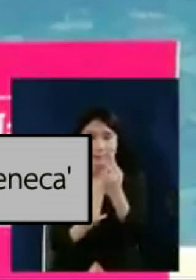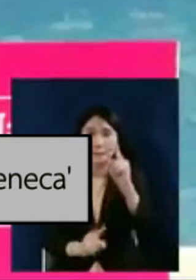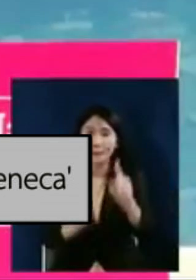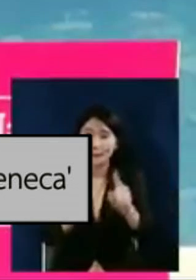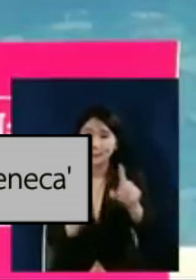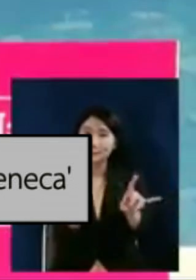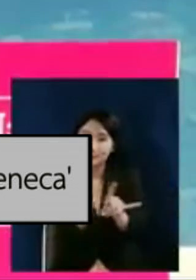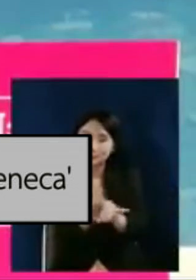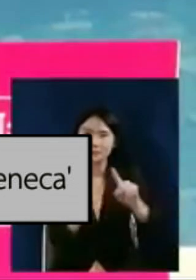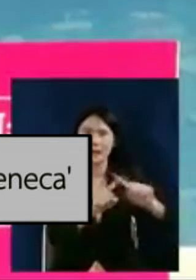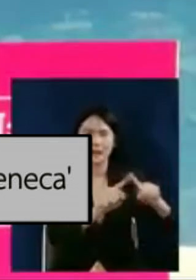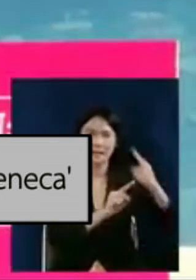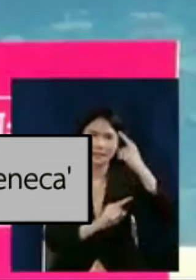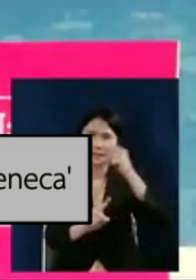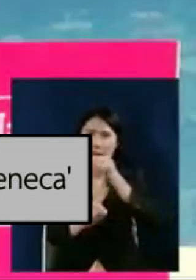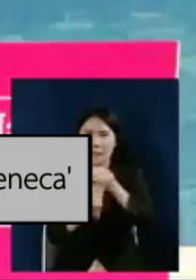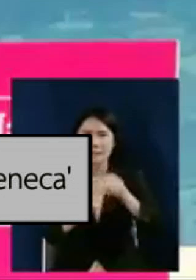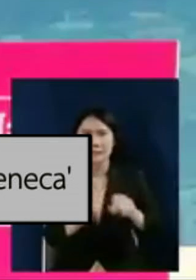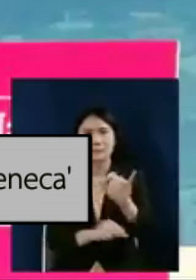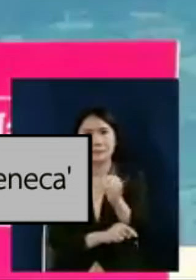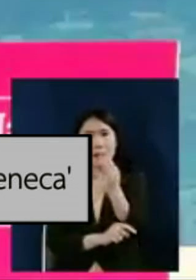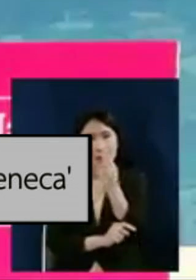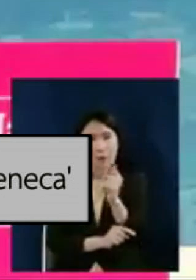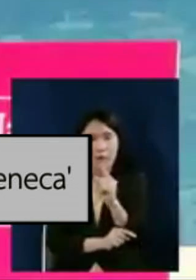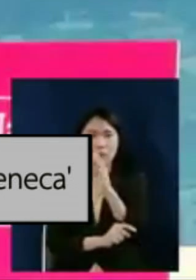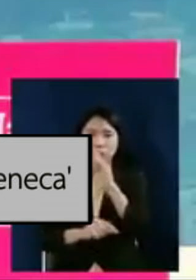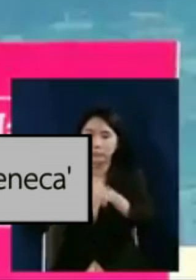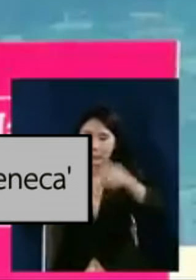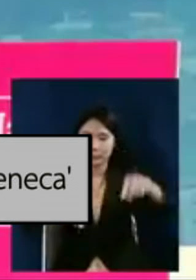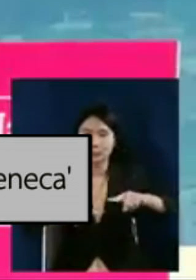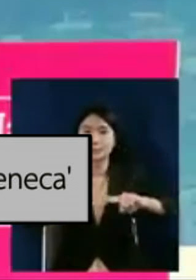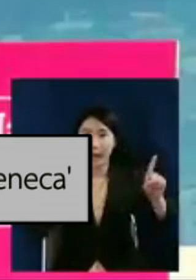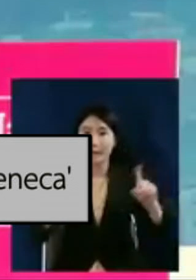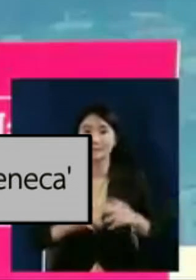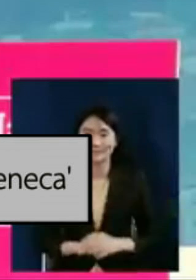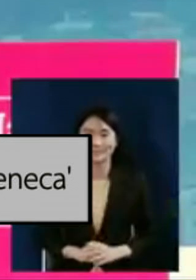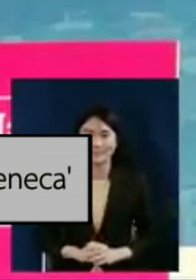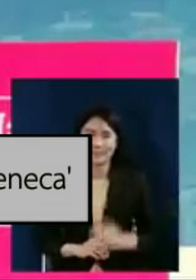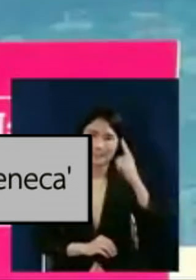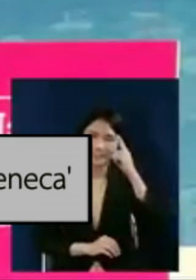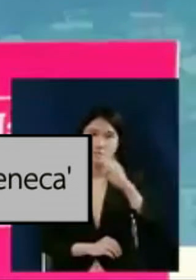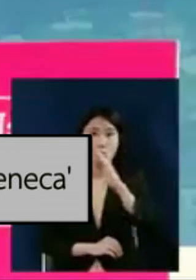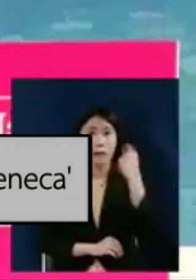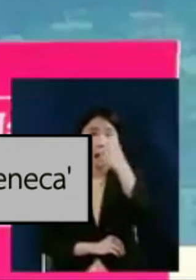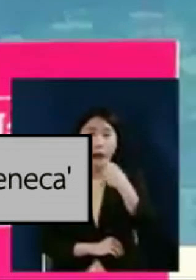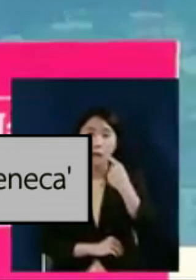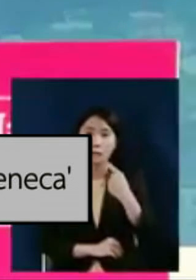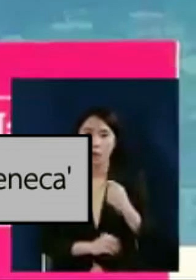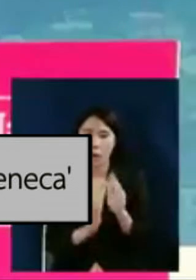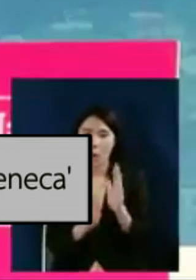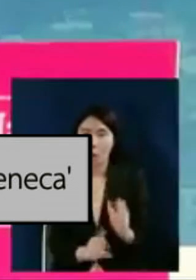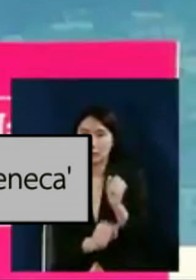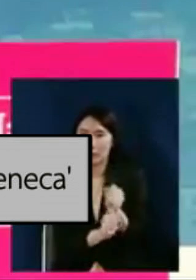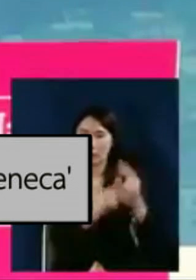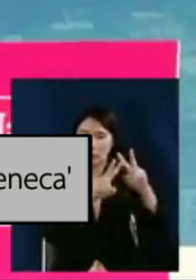แล้วก็ทำให้เชื้อแต่ก่อนจะใส่อีสานประตุ้นภูมิต้านทานก่อนจะฉีดเข้าร่างกายคนเพื่อสร้างภูมิต้านทานนะคะ